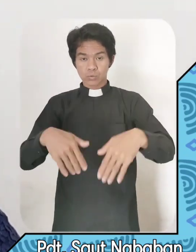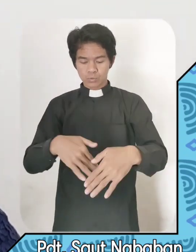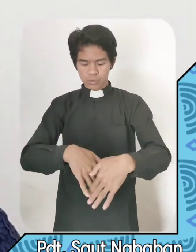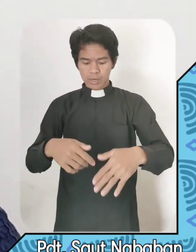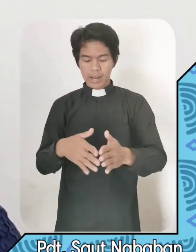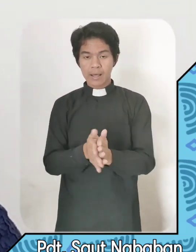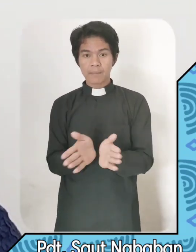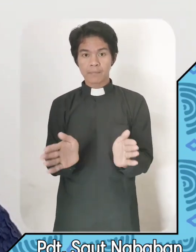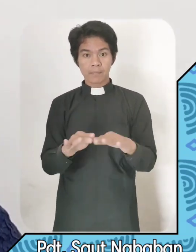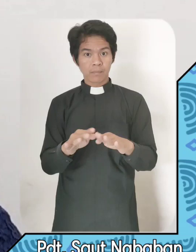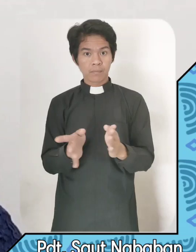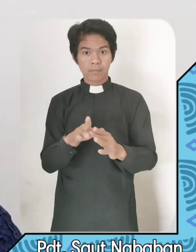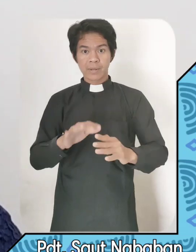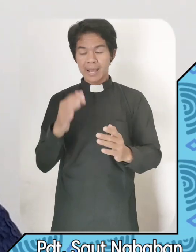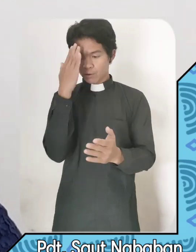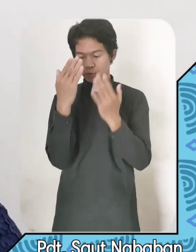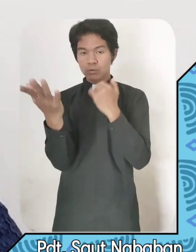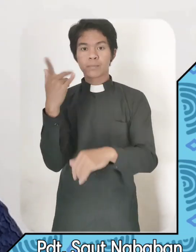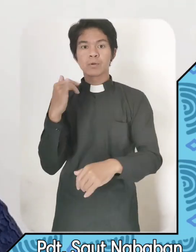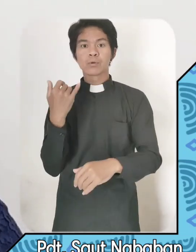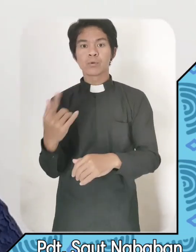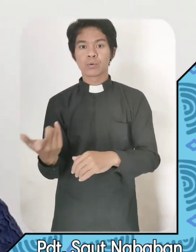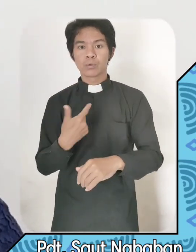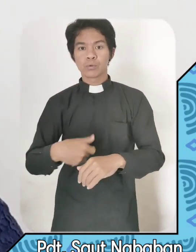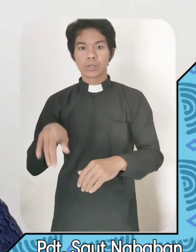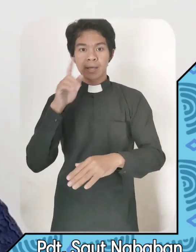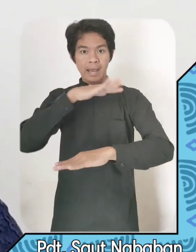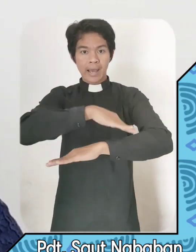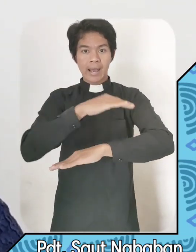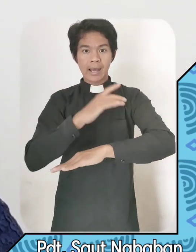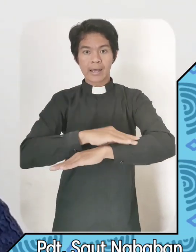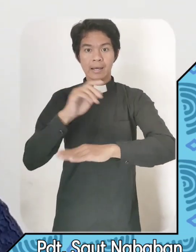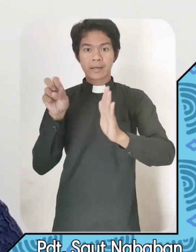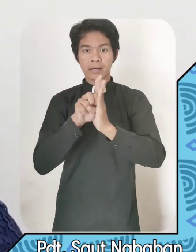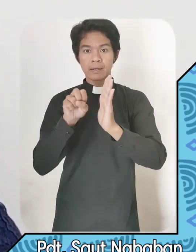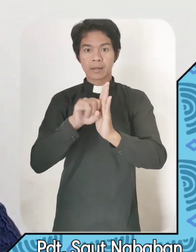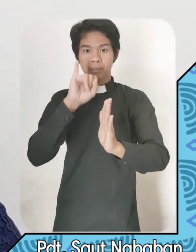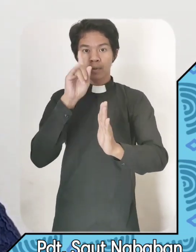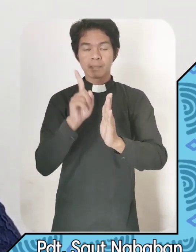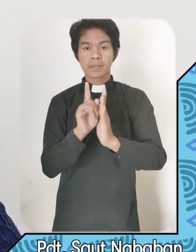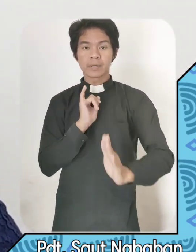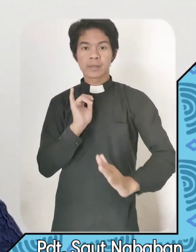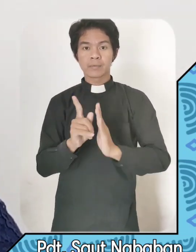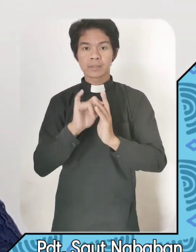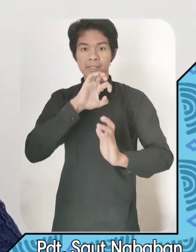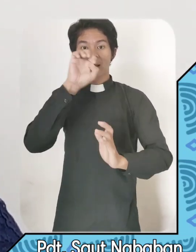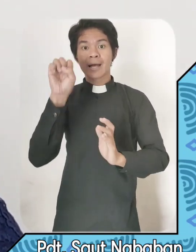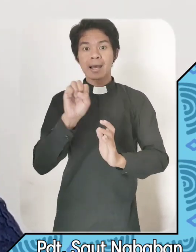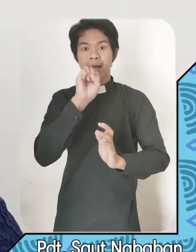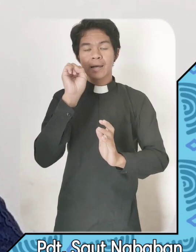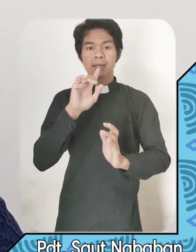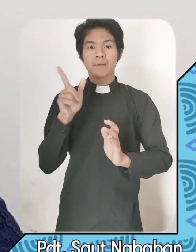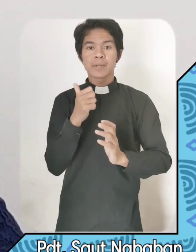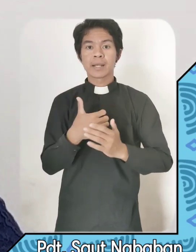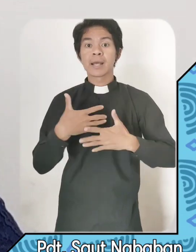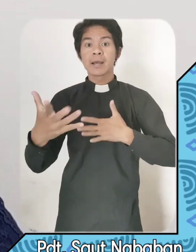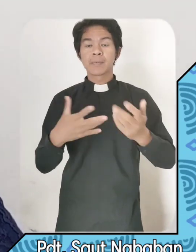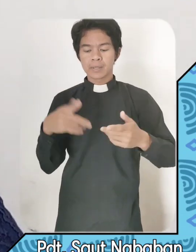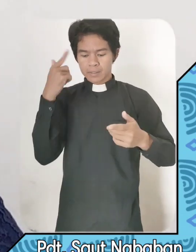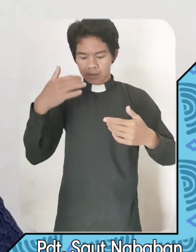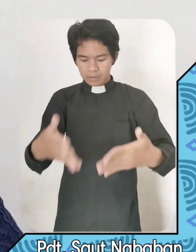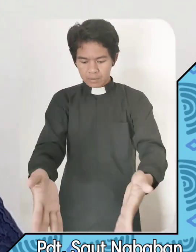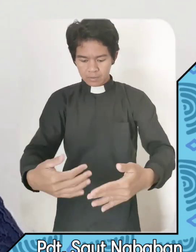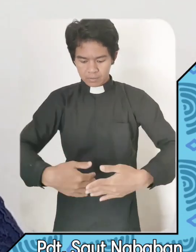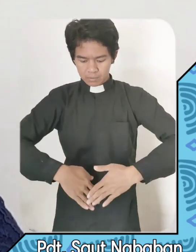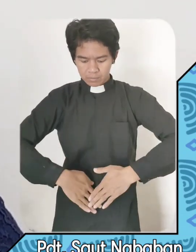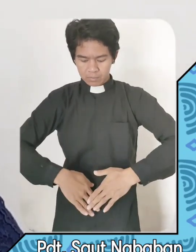kuburan. Mereka harus menunggu hingga hari pertama setelah hari Sabat. Mereka pergi